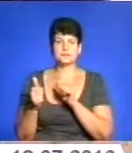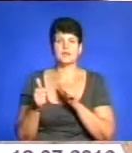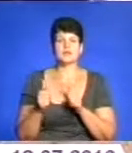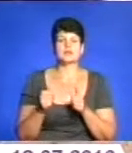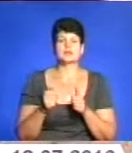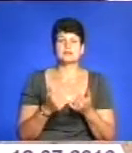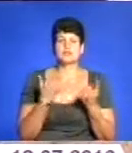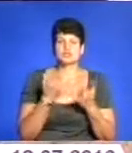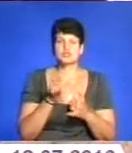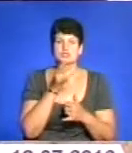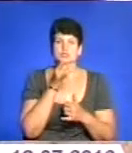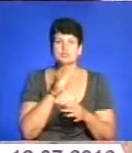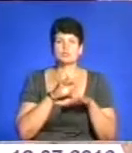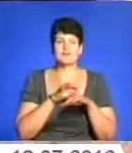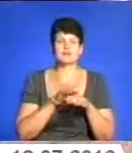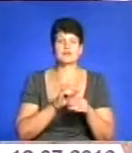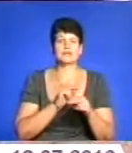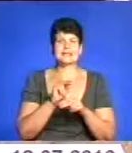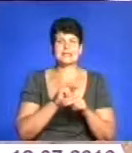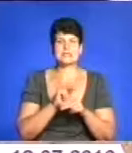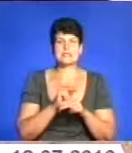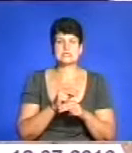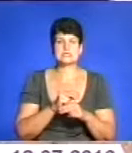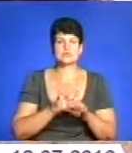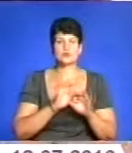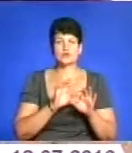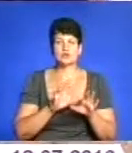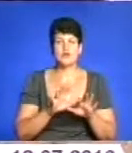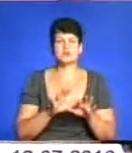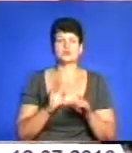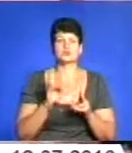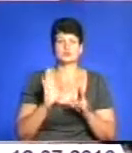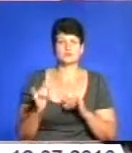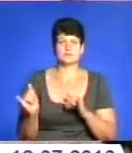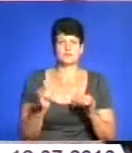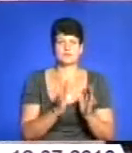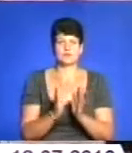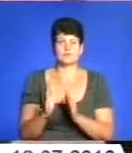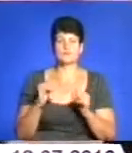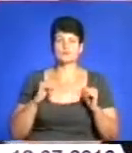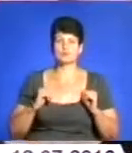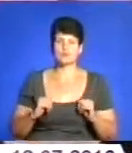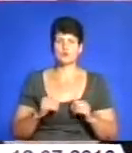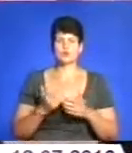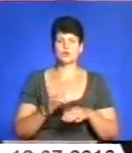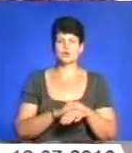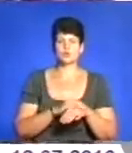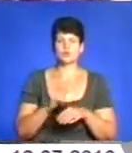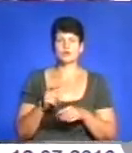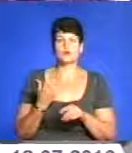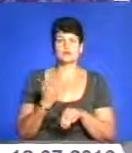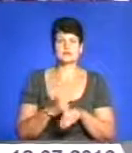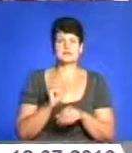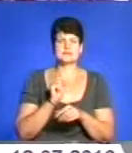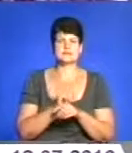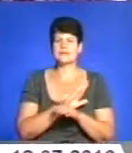час проведено інструктаж, сил та засобів, які будуть забезпечувати порядок. Спокій та добробут прочан – одне з основних завдань не